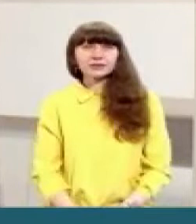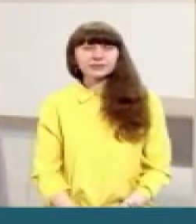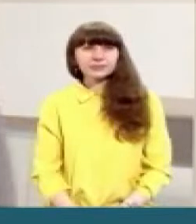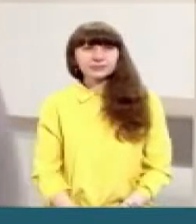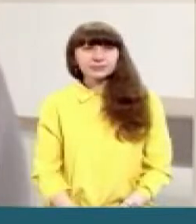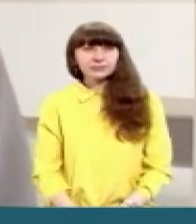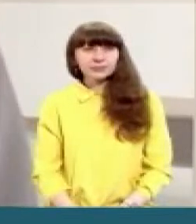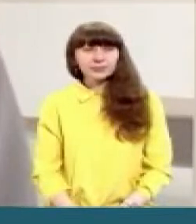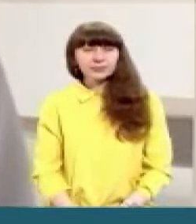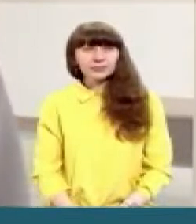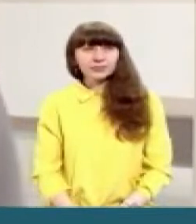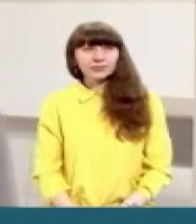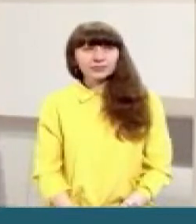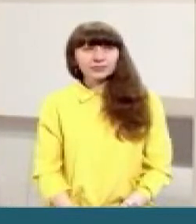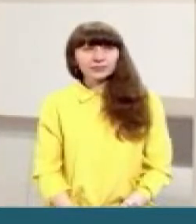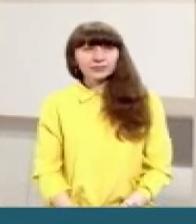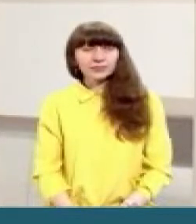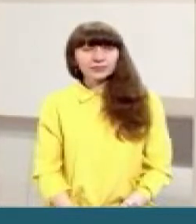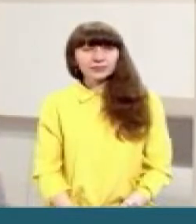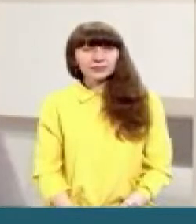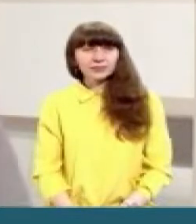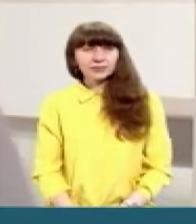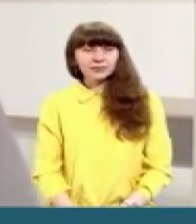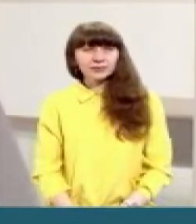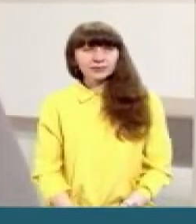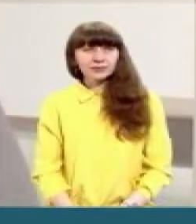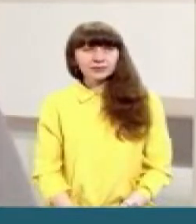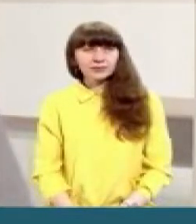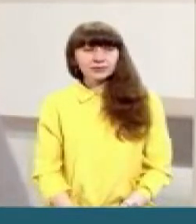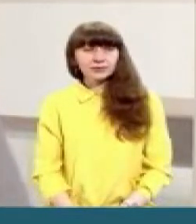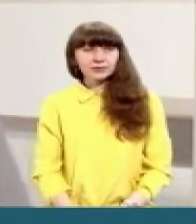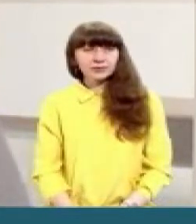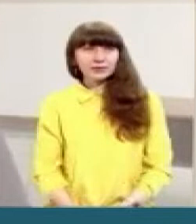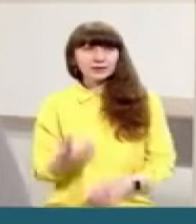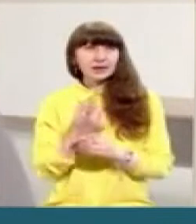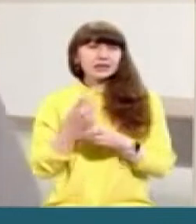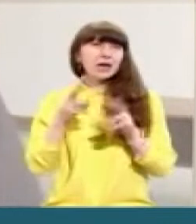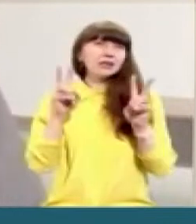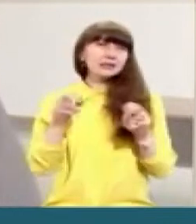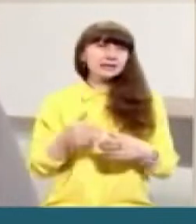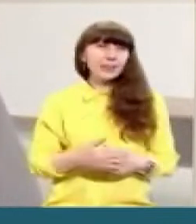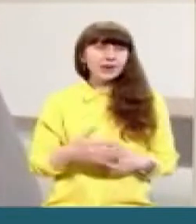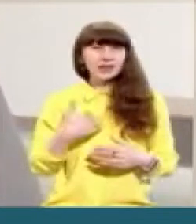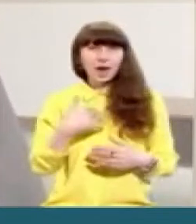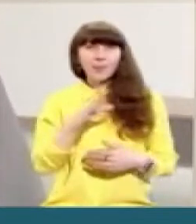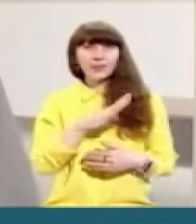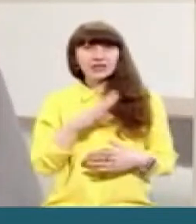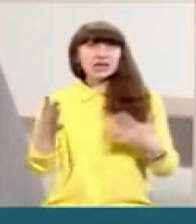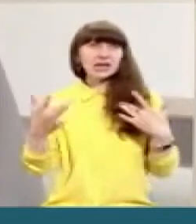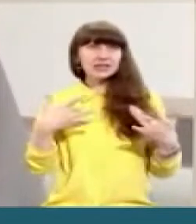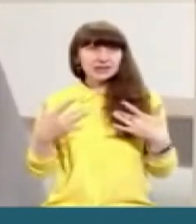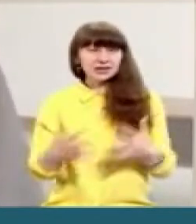и это все как бы эта тема навела меня я был на концерте